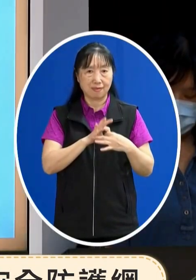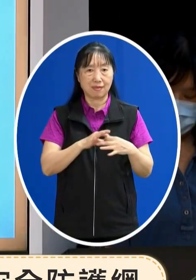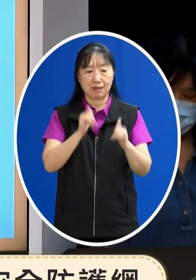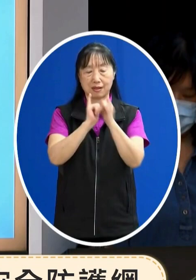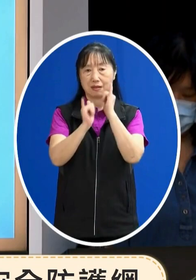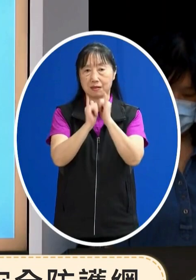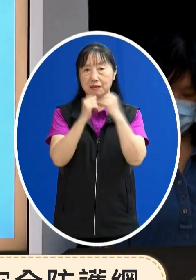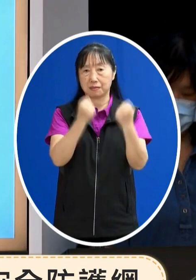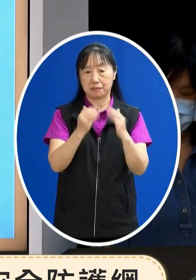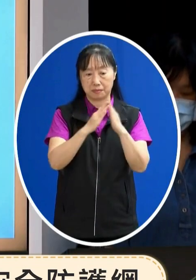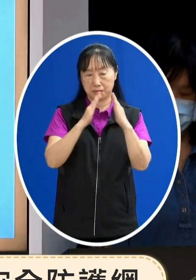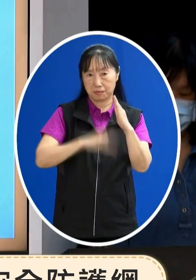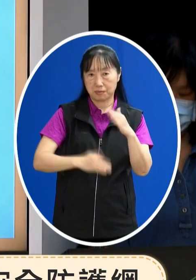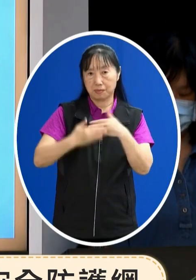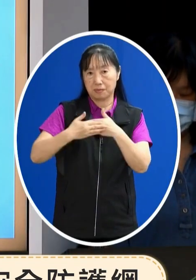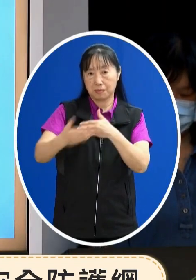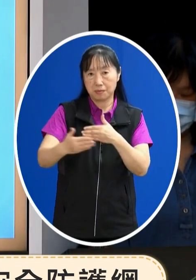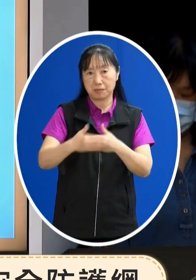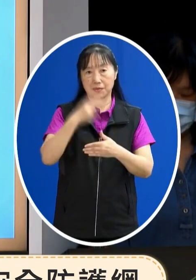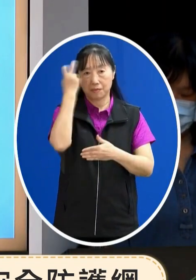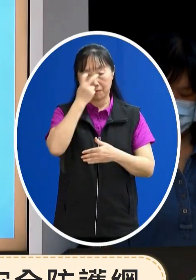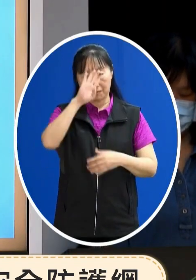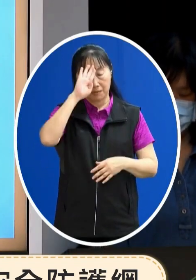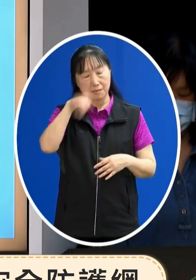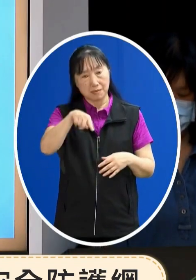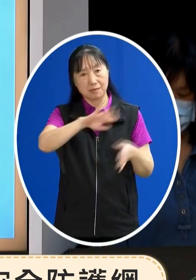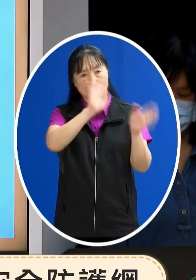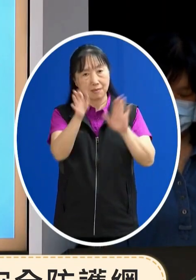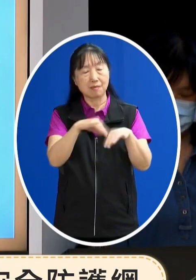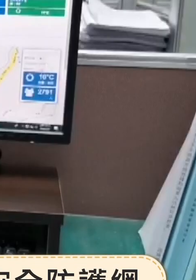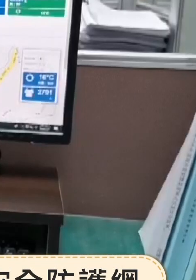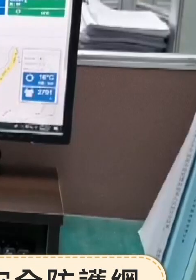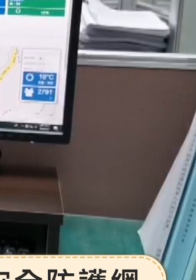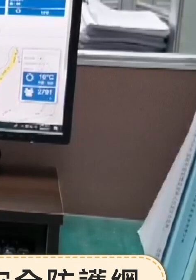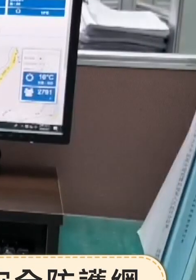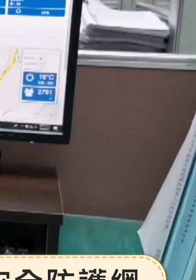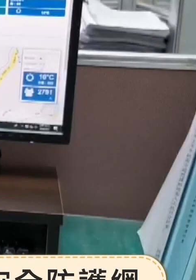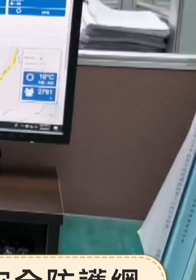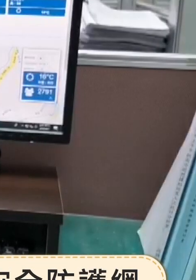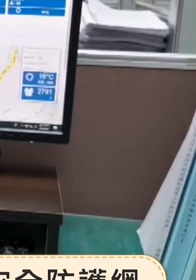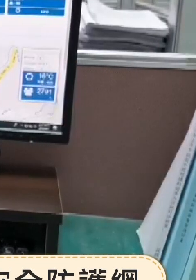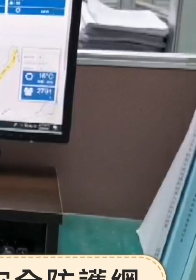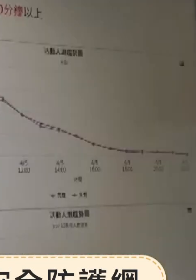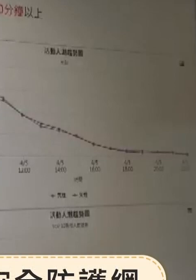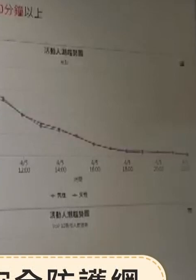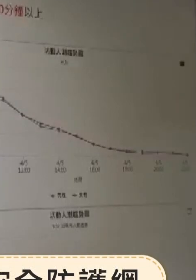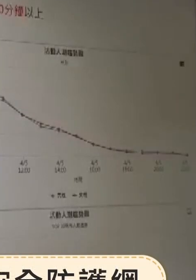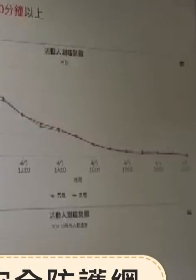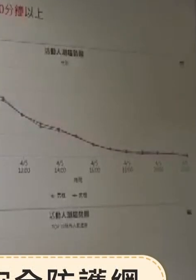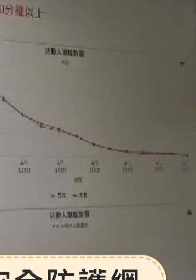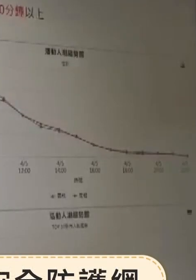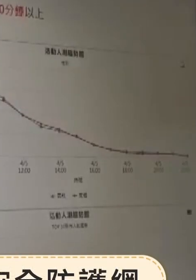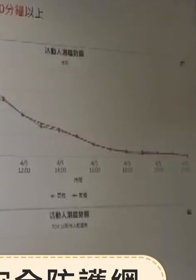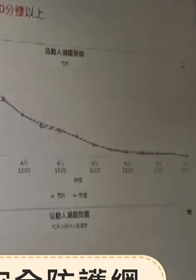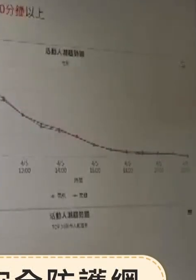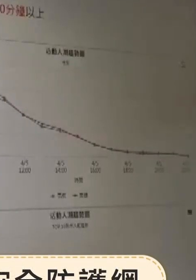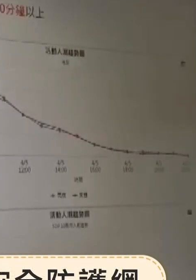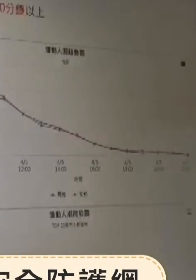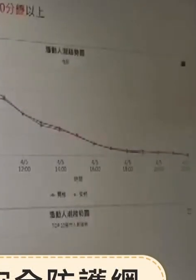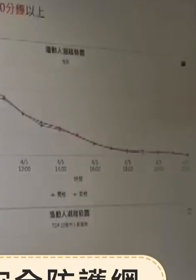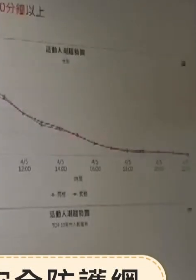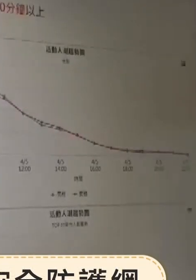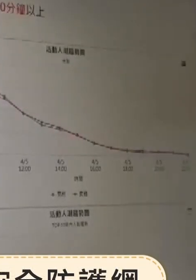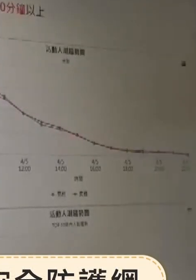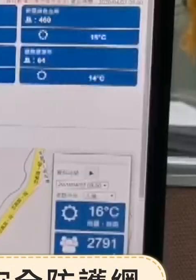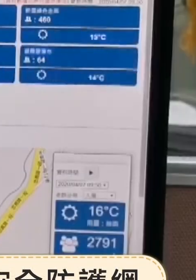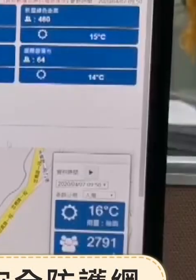这个措施政府为自家隔离，也是自家检疫人员的行动，来防疫情第三期渡风车快来，也未是由同道国家成